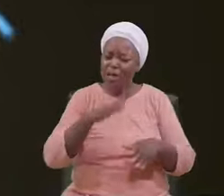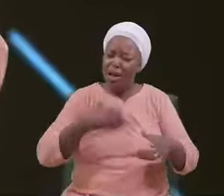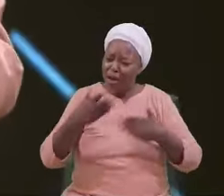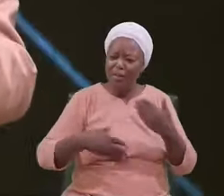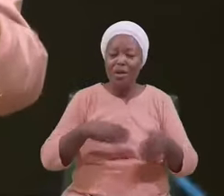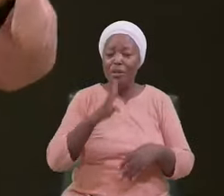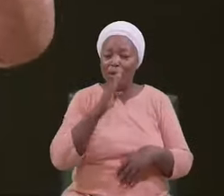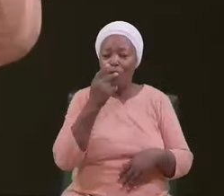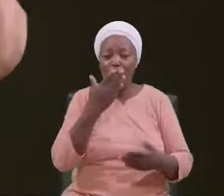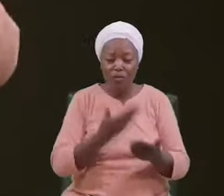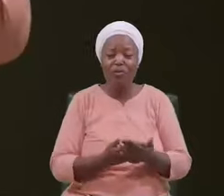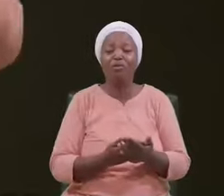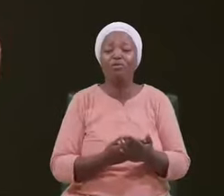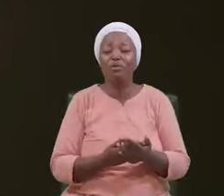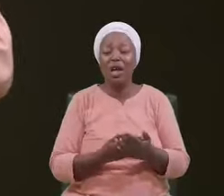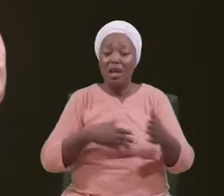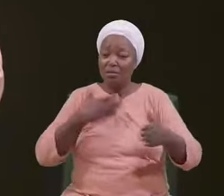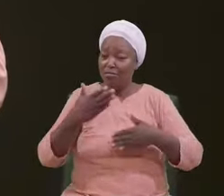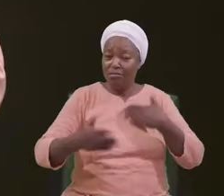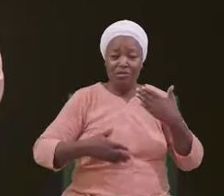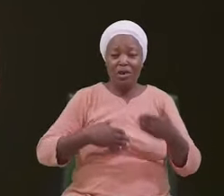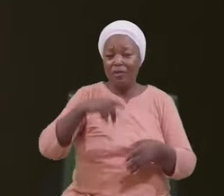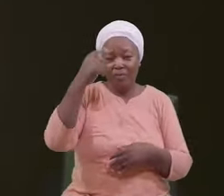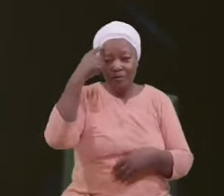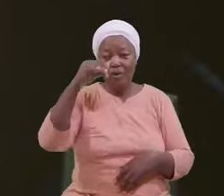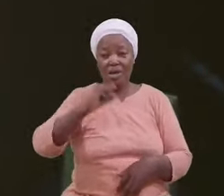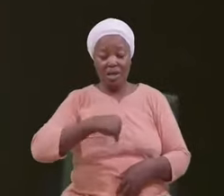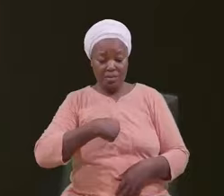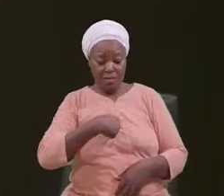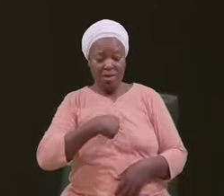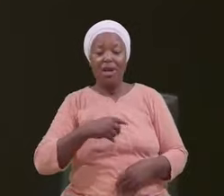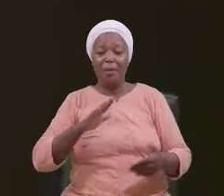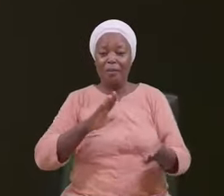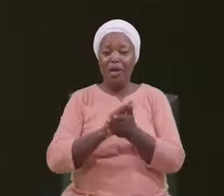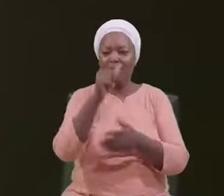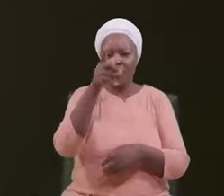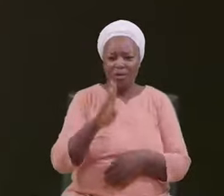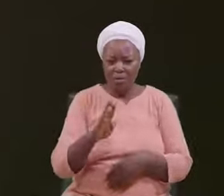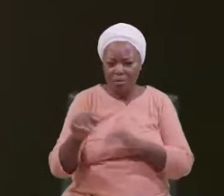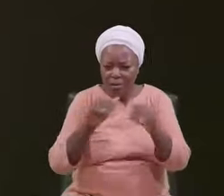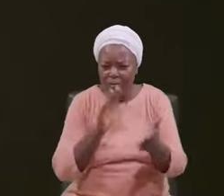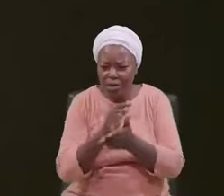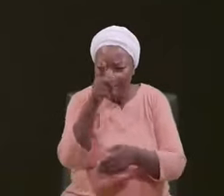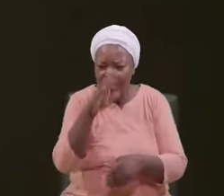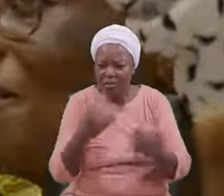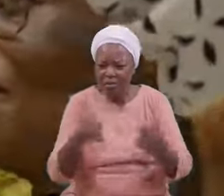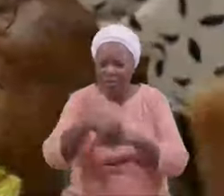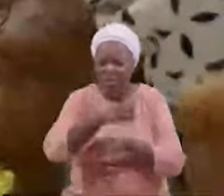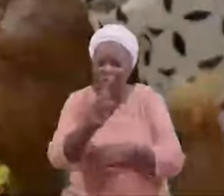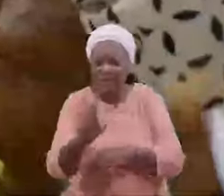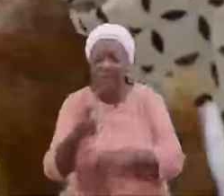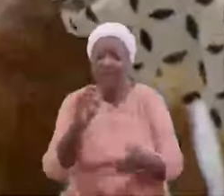Car j'ai cette confiance en Dieu. Y a-t-il quelqu'un là-bas qui croit au Seigneur ce jour, qu'il en